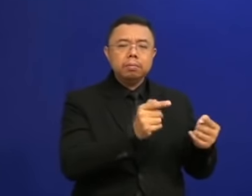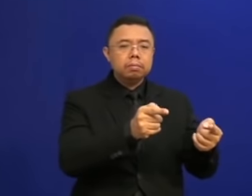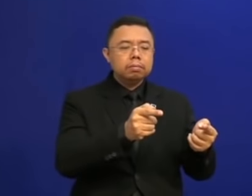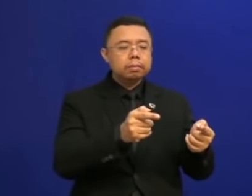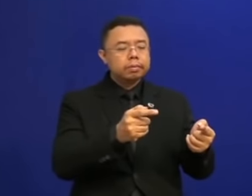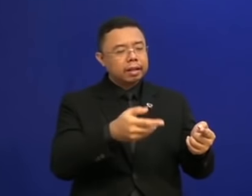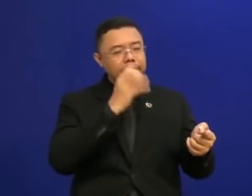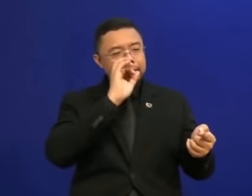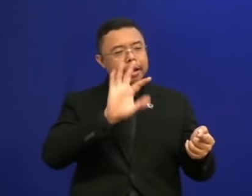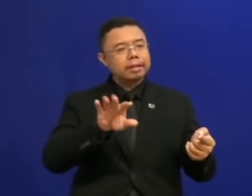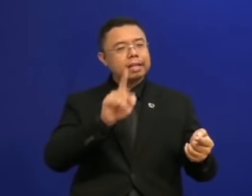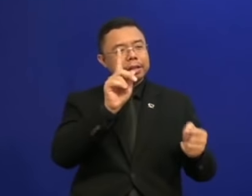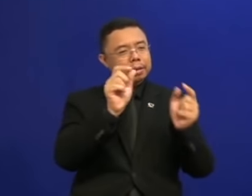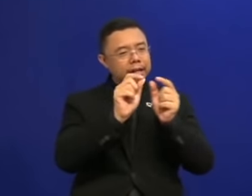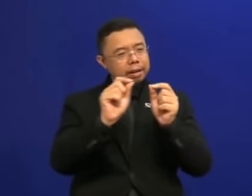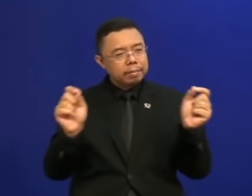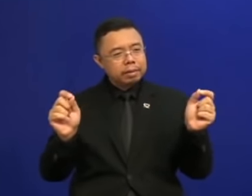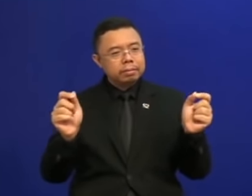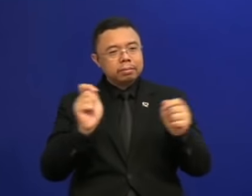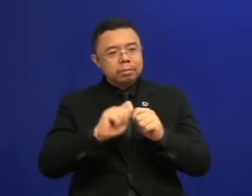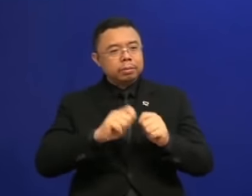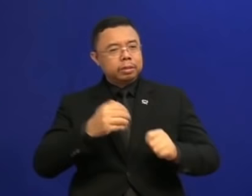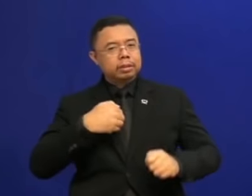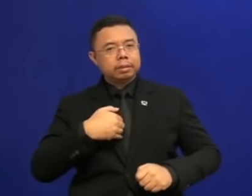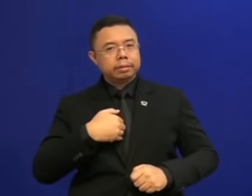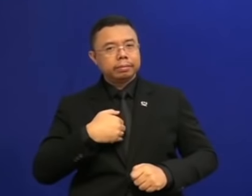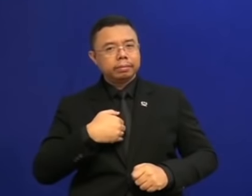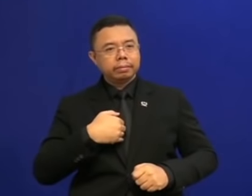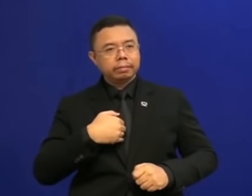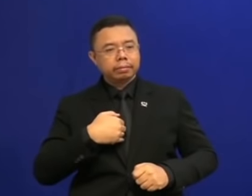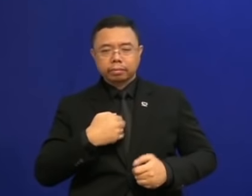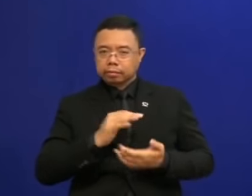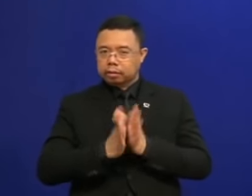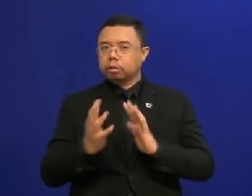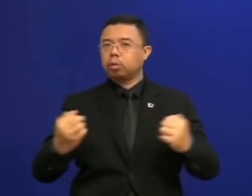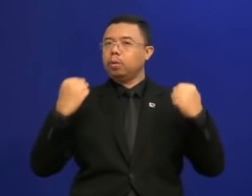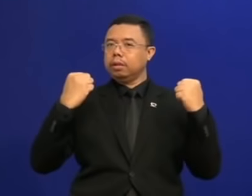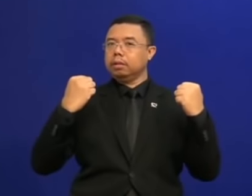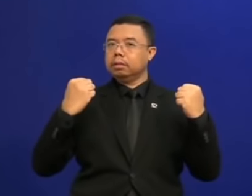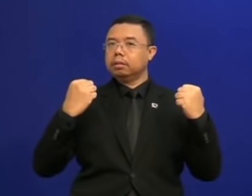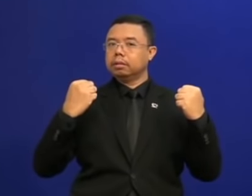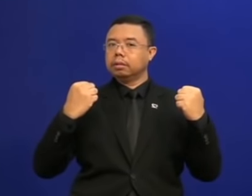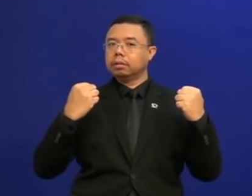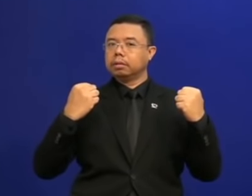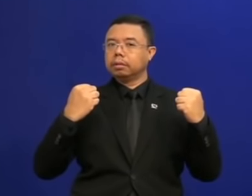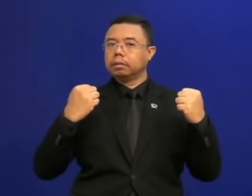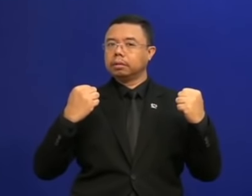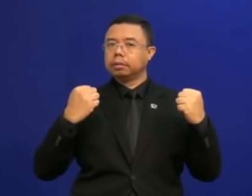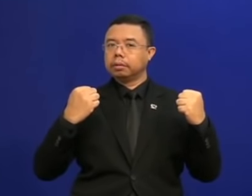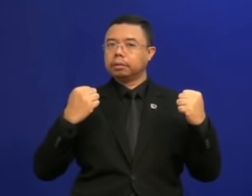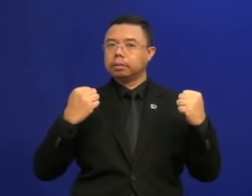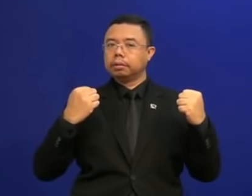saya mengucapkan satu kalimat yang membuat saya menjadi kuat.